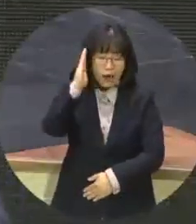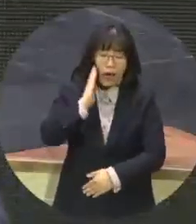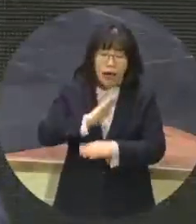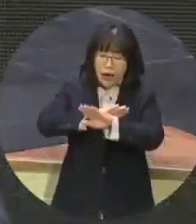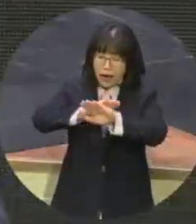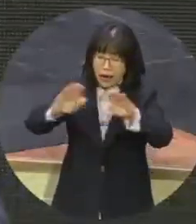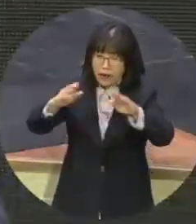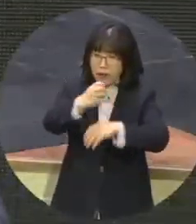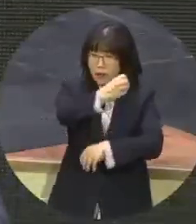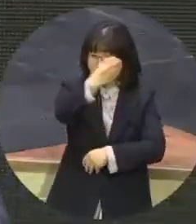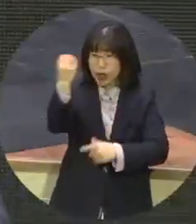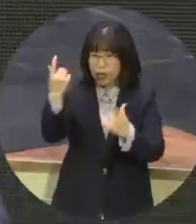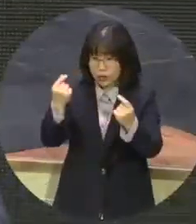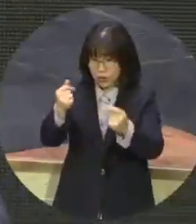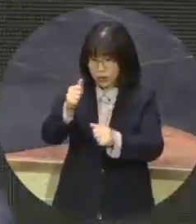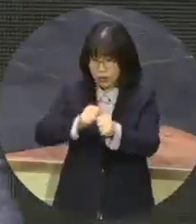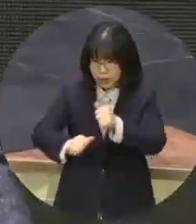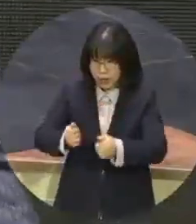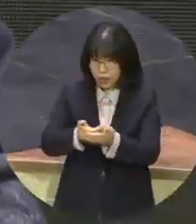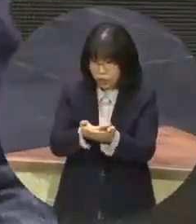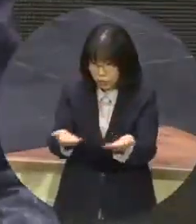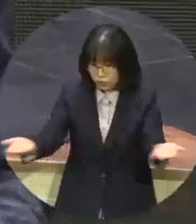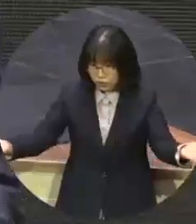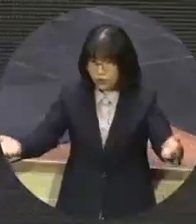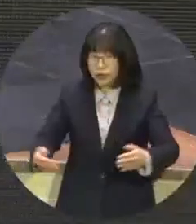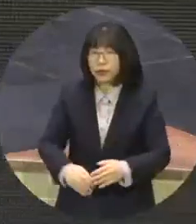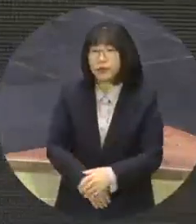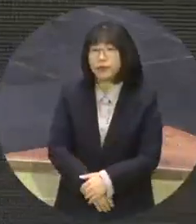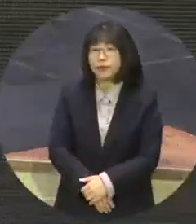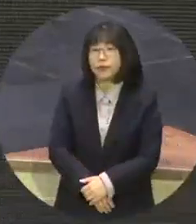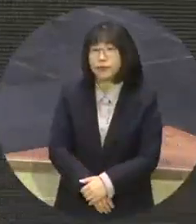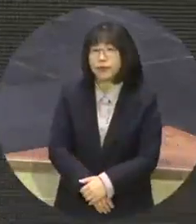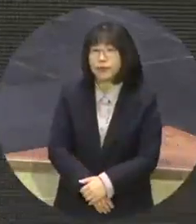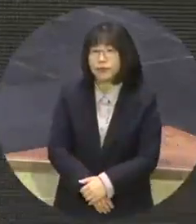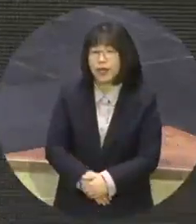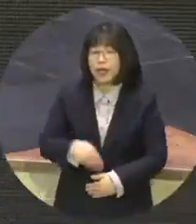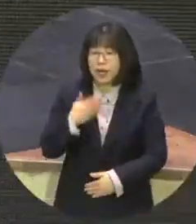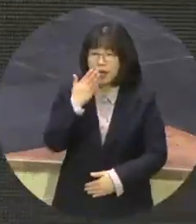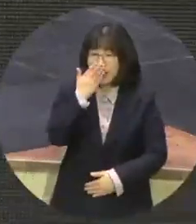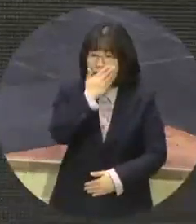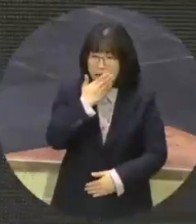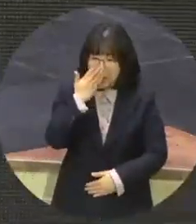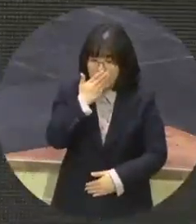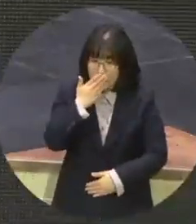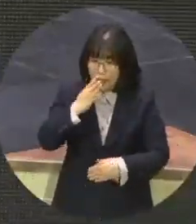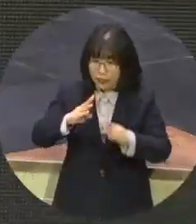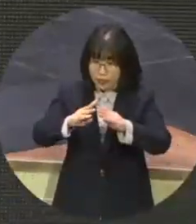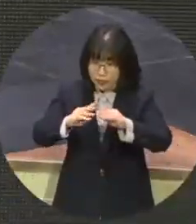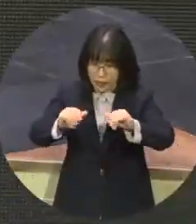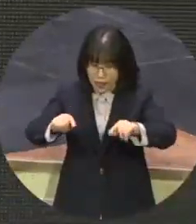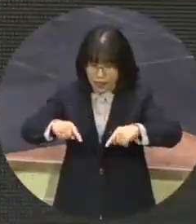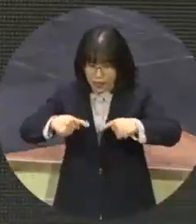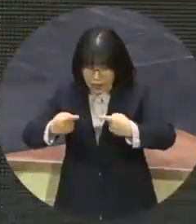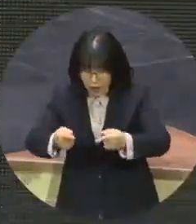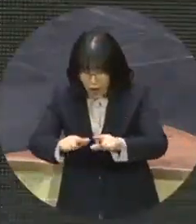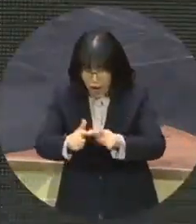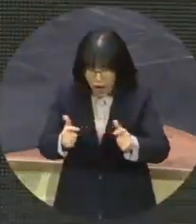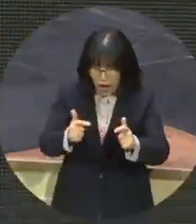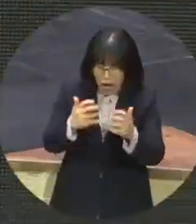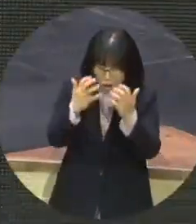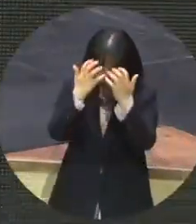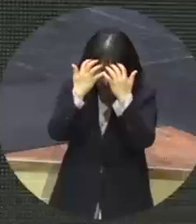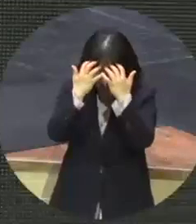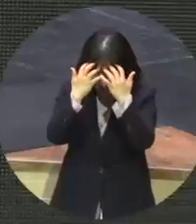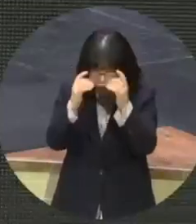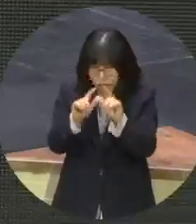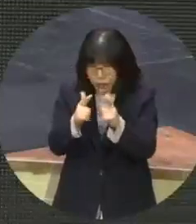주겠다. 그런데 이 본문에 보면 이 가나안에 들어가라 그래서 그 3년 수전 다 겪고